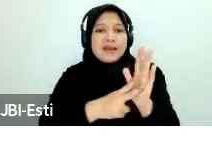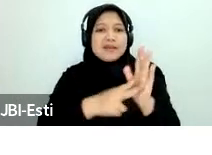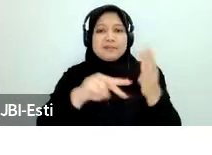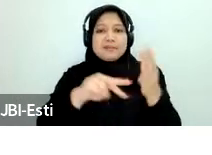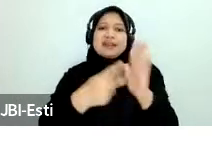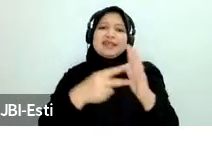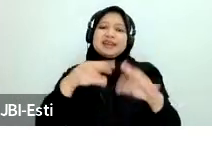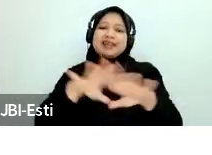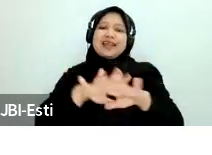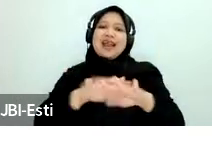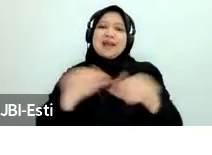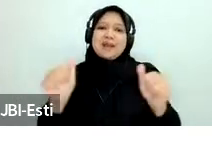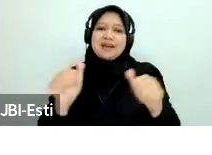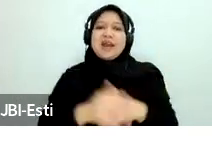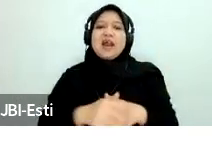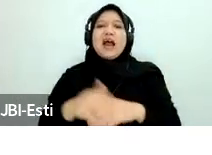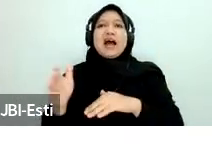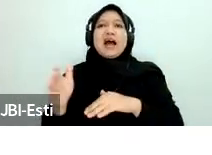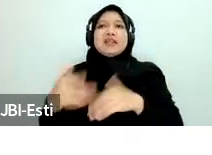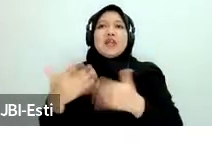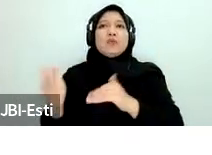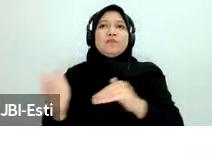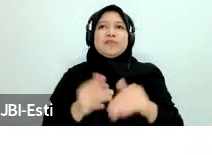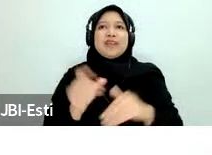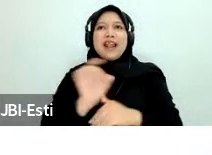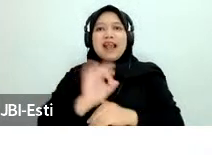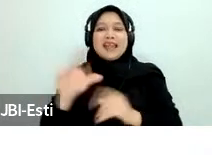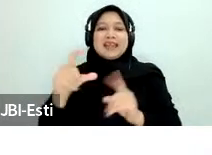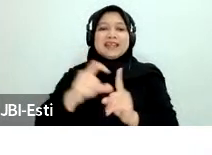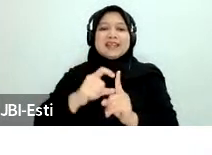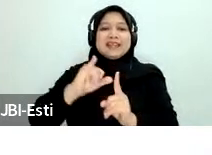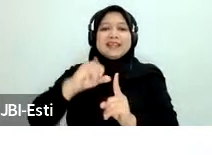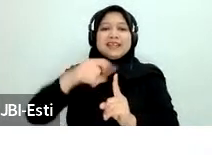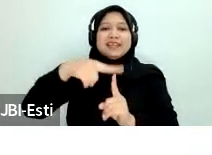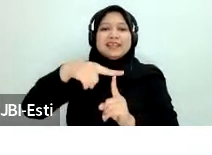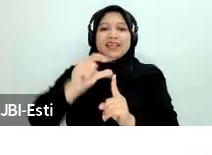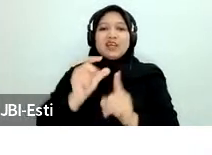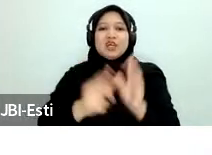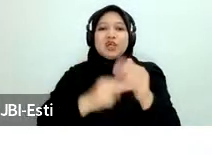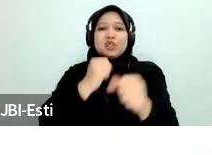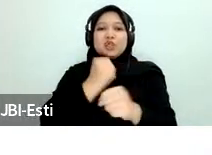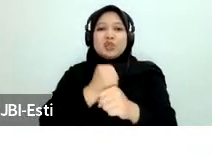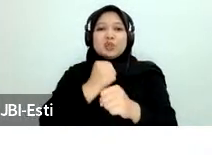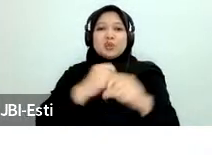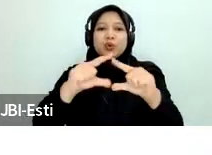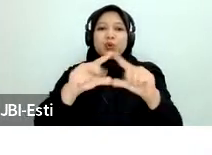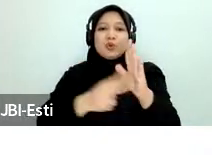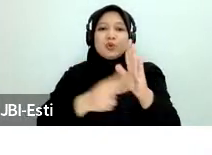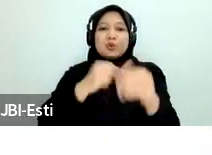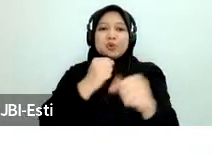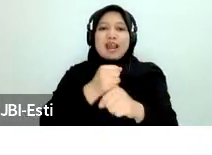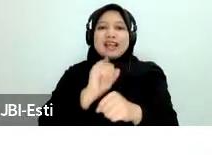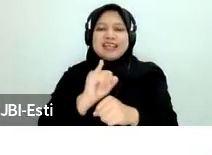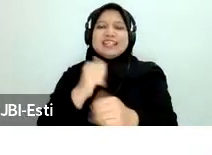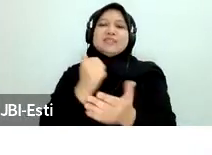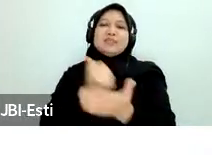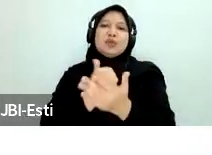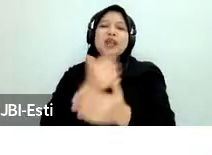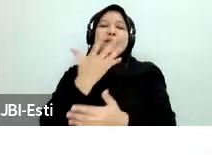ditunggangi saya ingin menunjukkan slide ndak sempet masukin